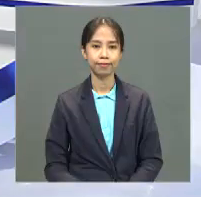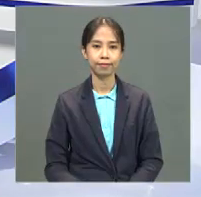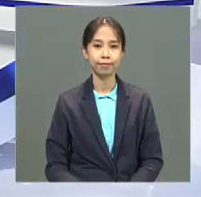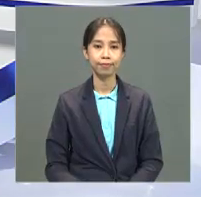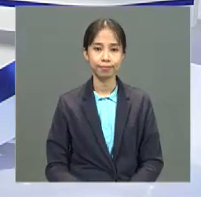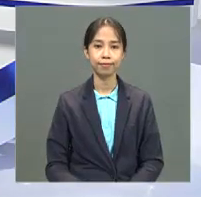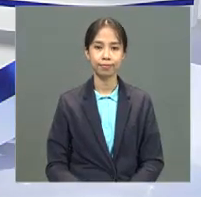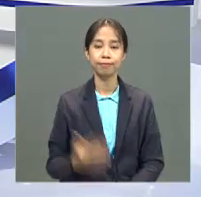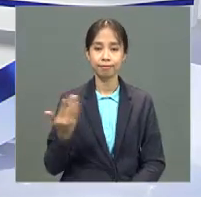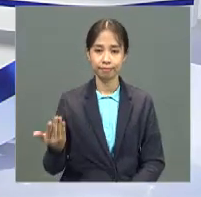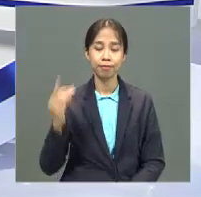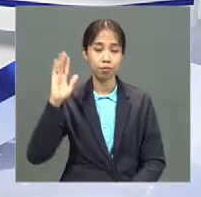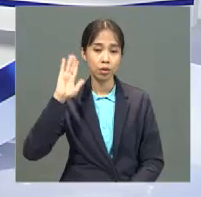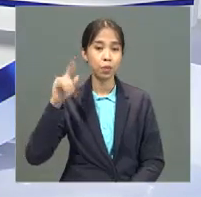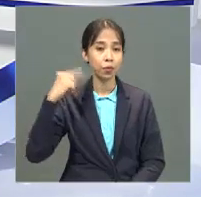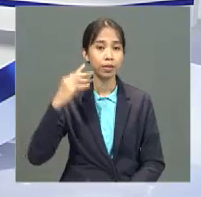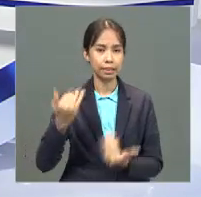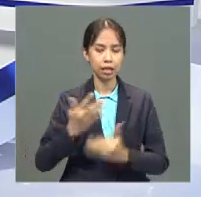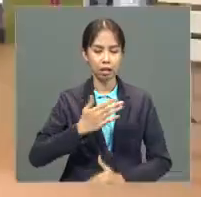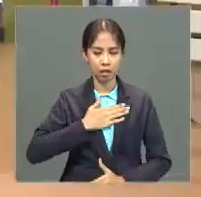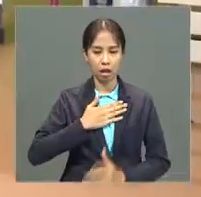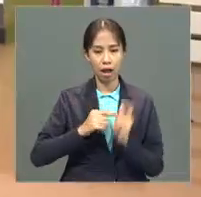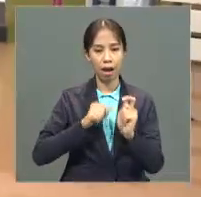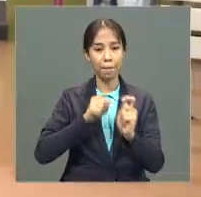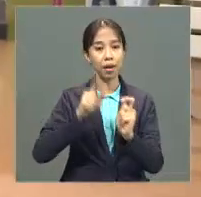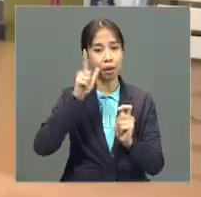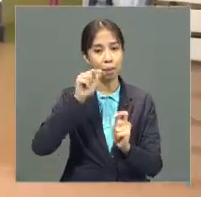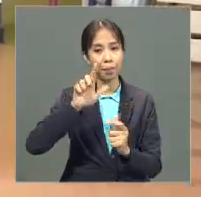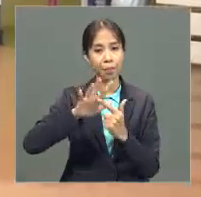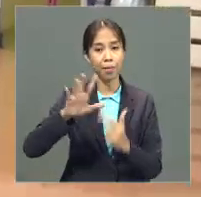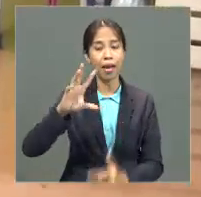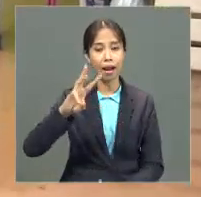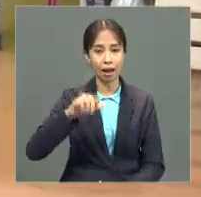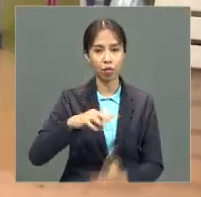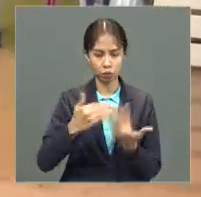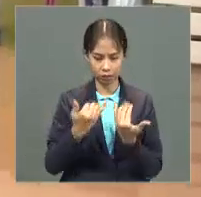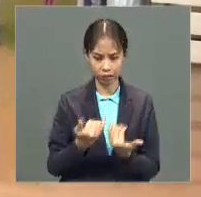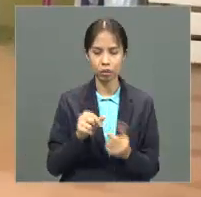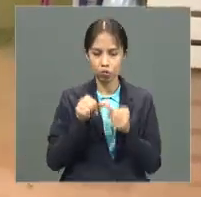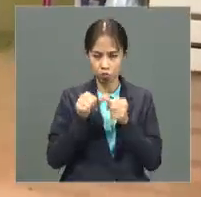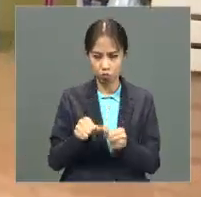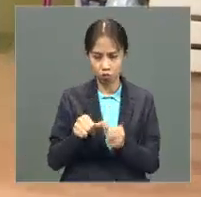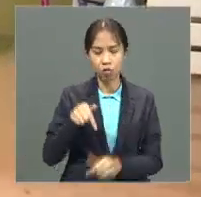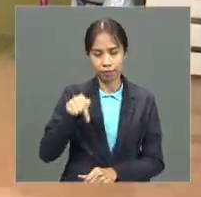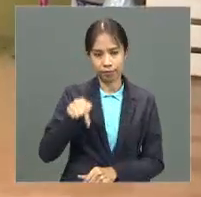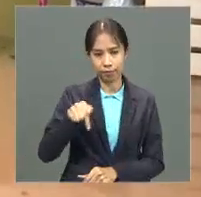คุณวีรศักดิ์คุณปวีณาครับตอนนี้ผมอยู่ที่อำเภอแม่ลาวนะครับบ้านป่าก่อดำเหนือนะครับอยู่